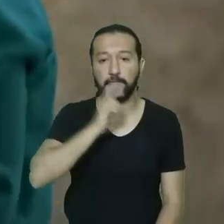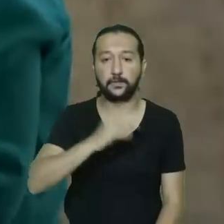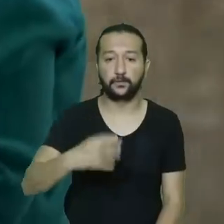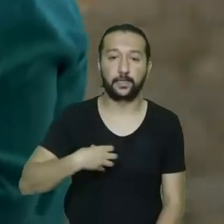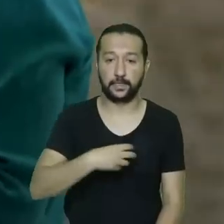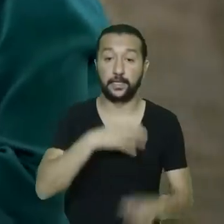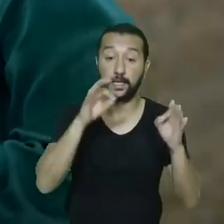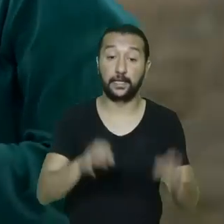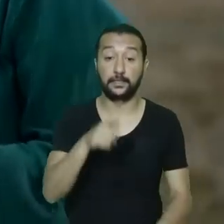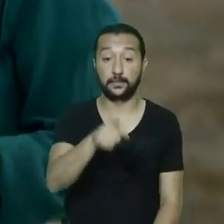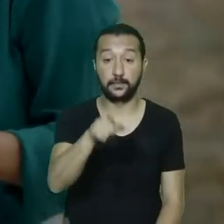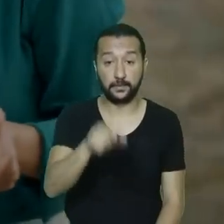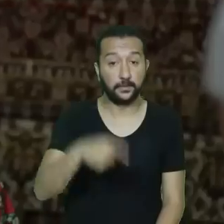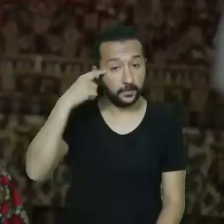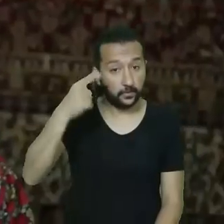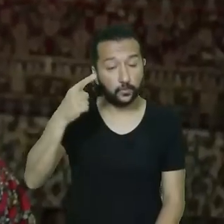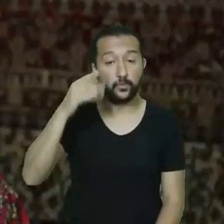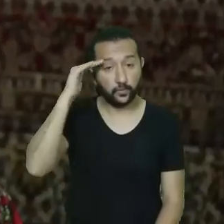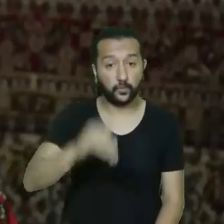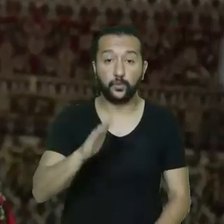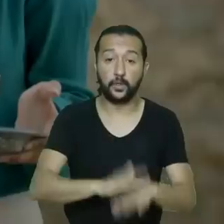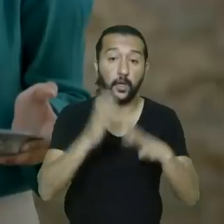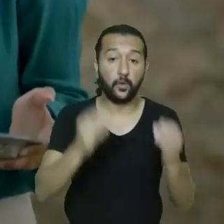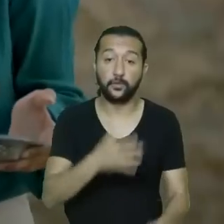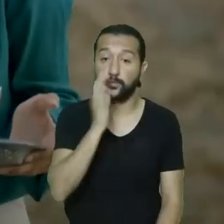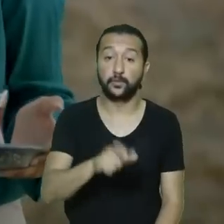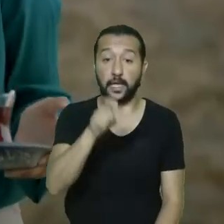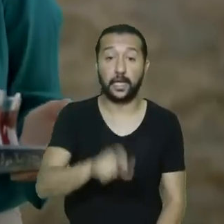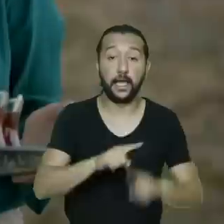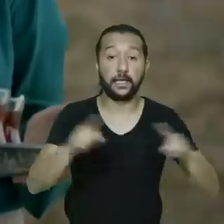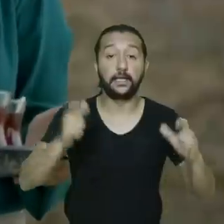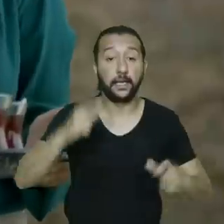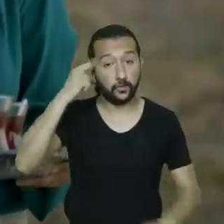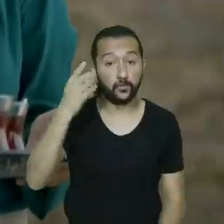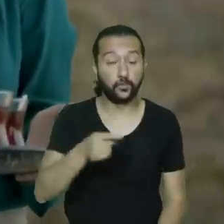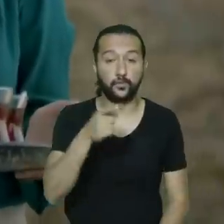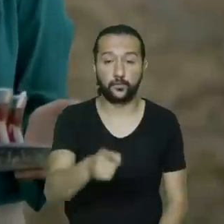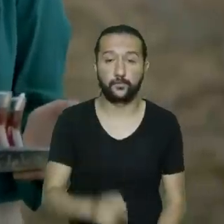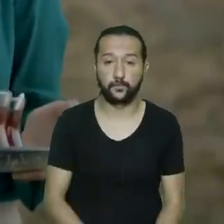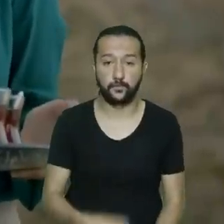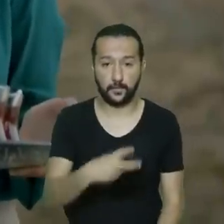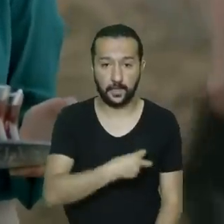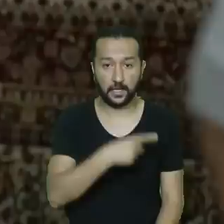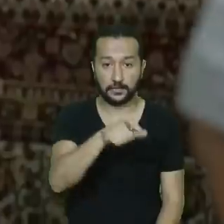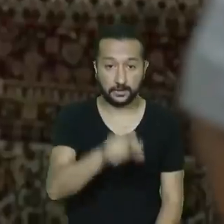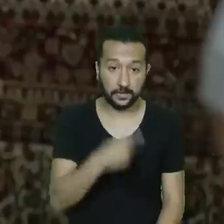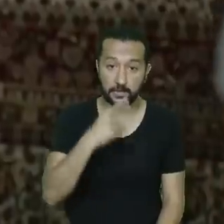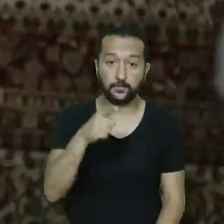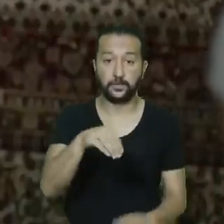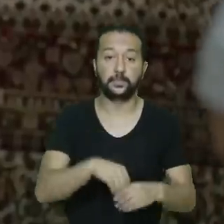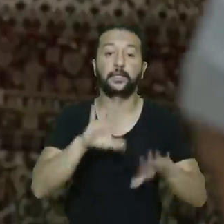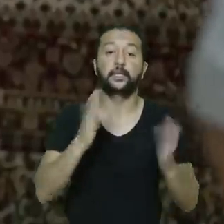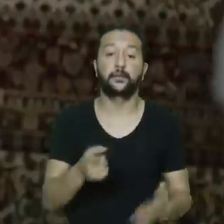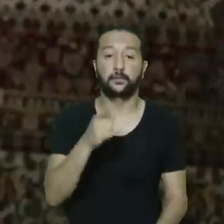anne. Ay ay. Senin bu dalgınlıkların ne olacak bilmiyorum ki. Hayır yani nerelere dalıp gidiyorsun? Aşıksın desem o da